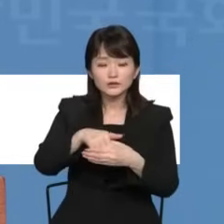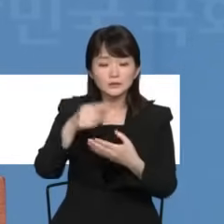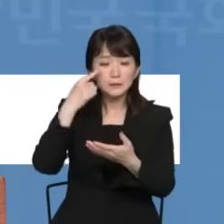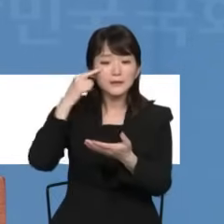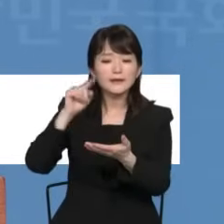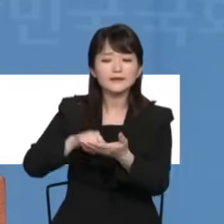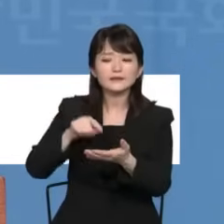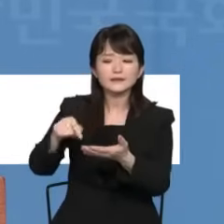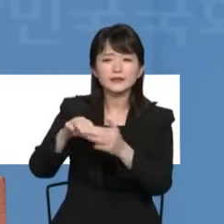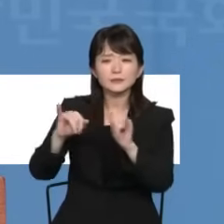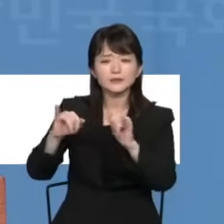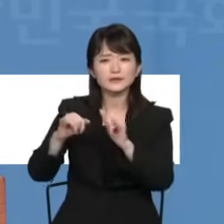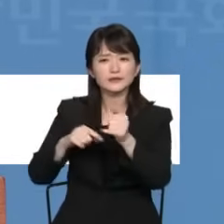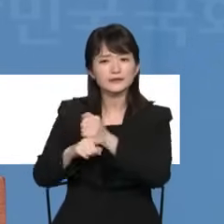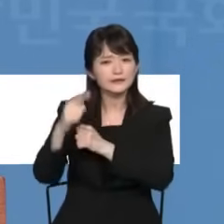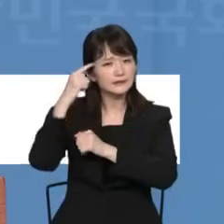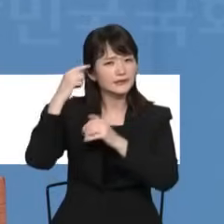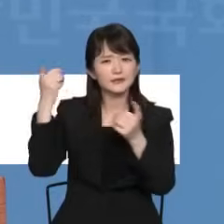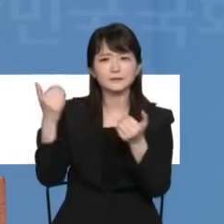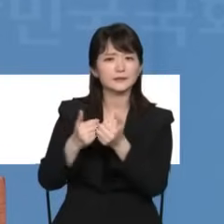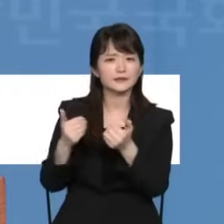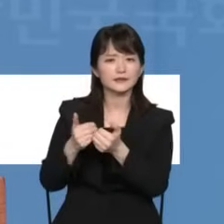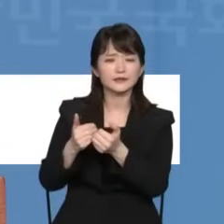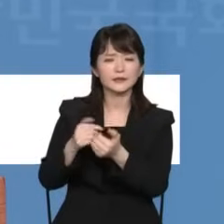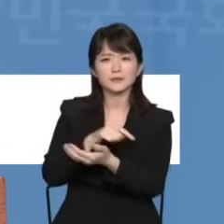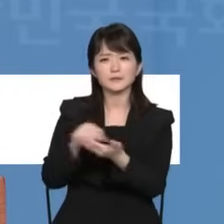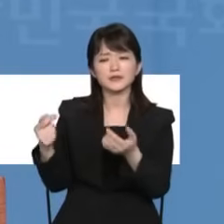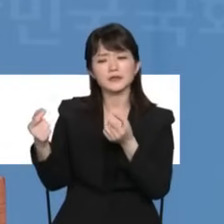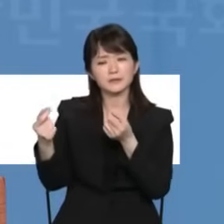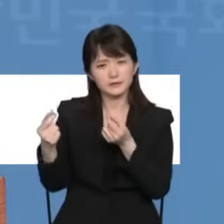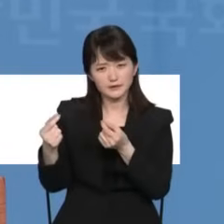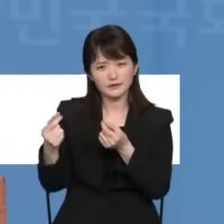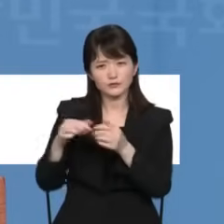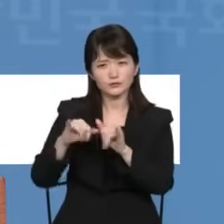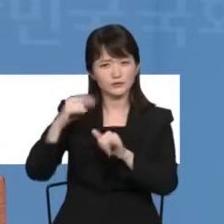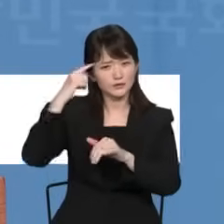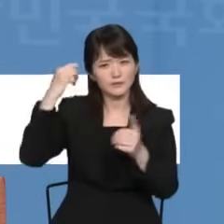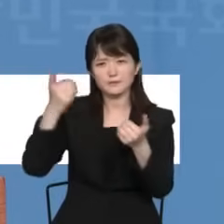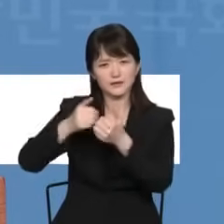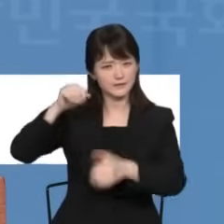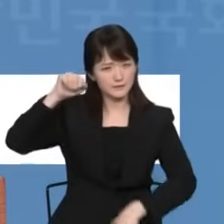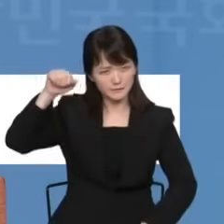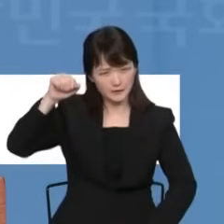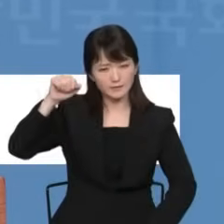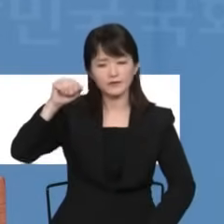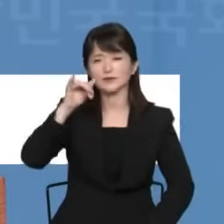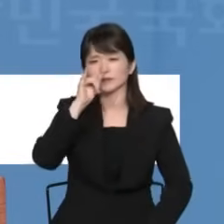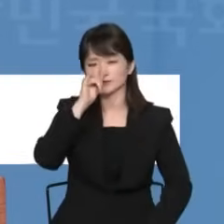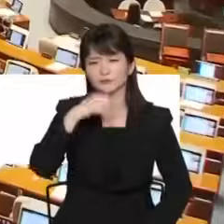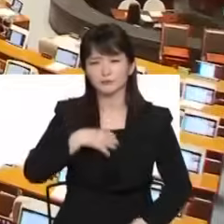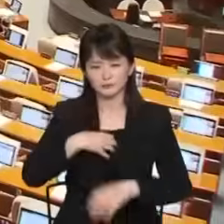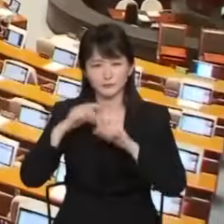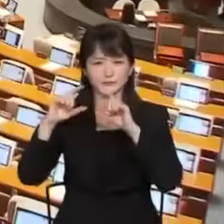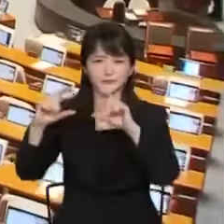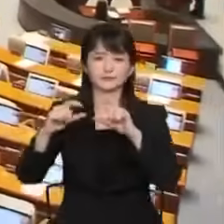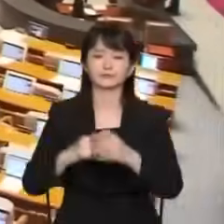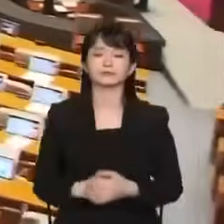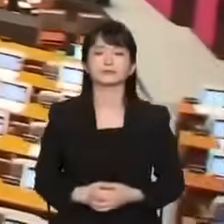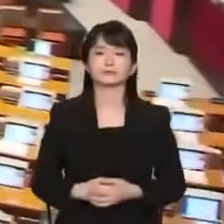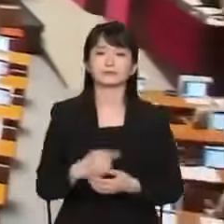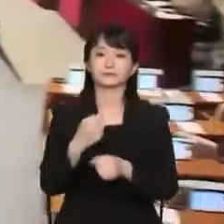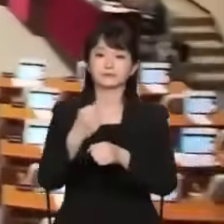거부한 것으로서 재앙에 가까운 국민적 저항을 맞이하게 될 것임을 경고합니다.